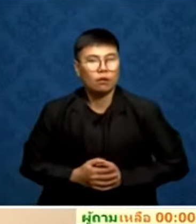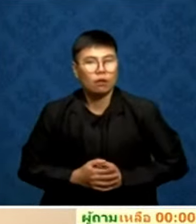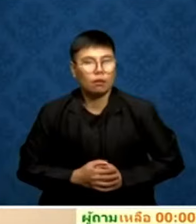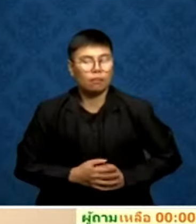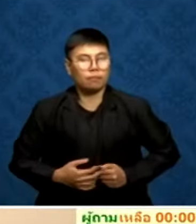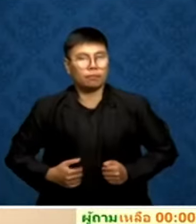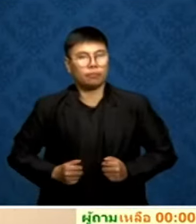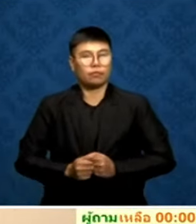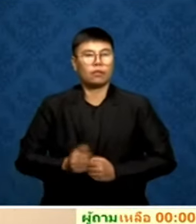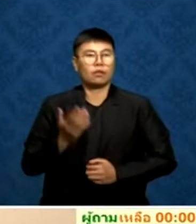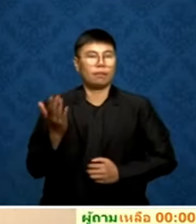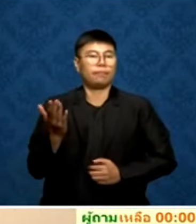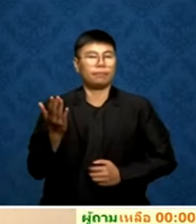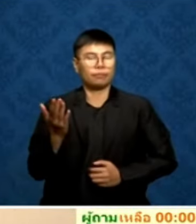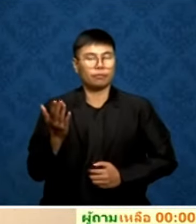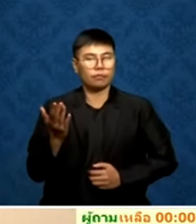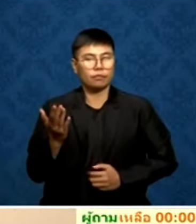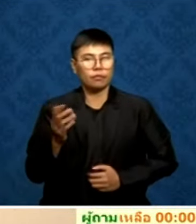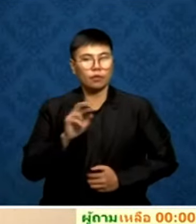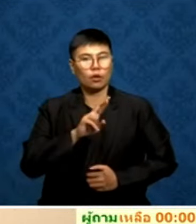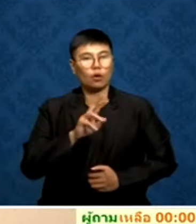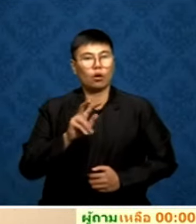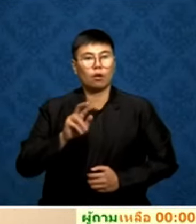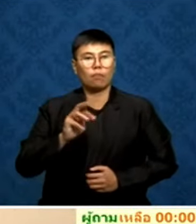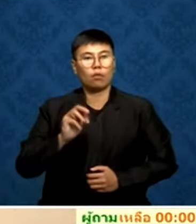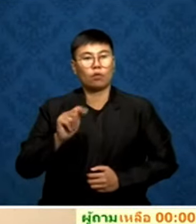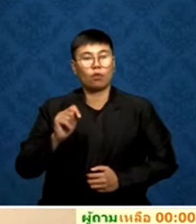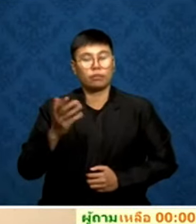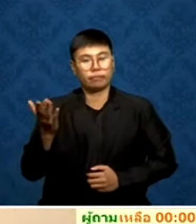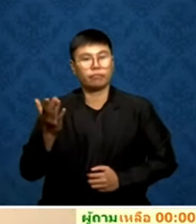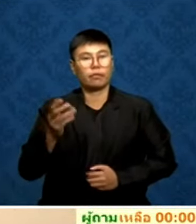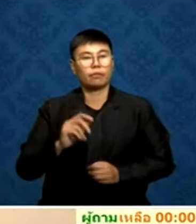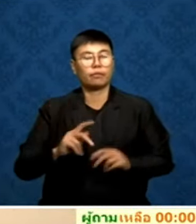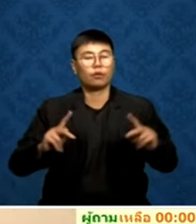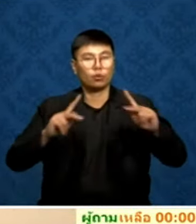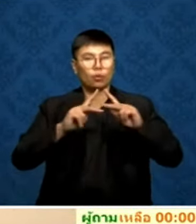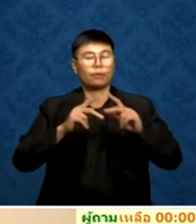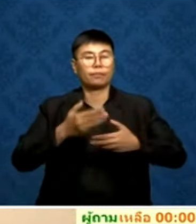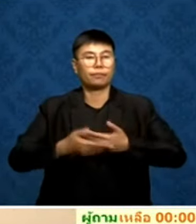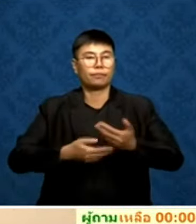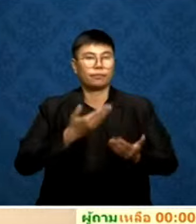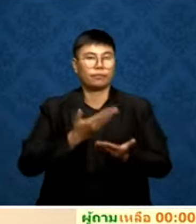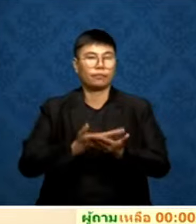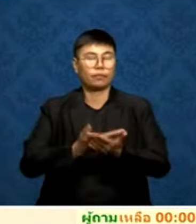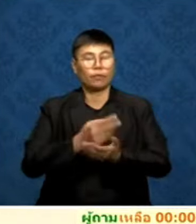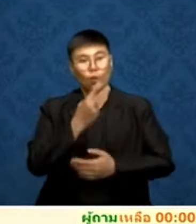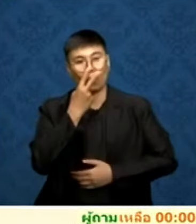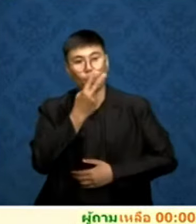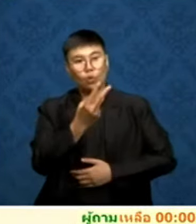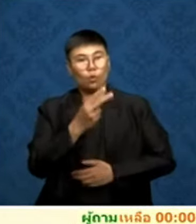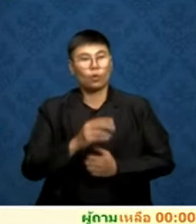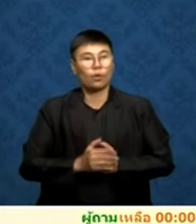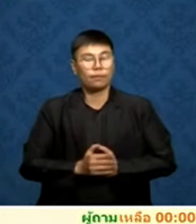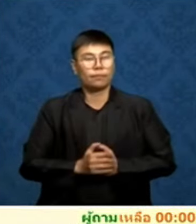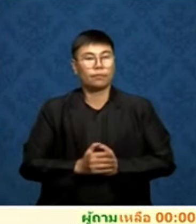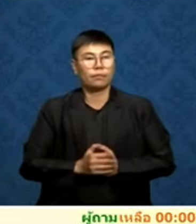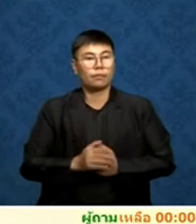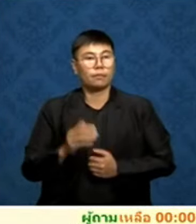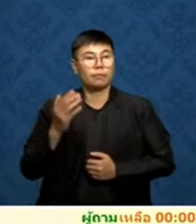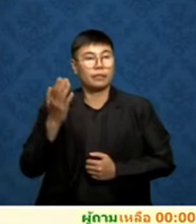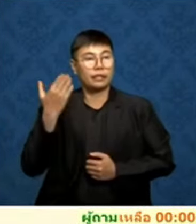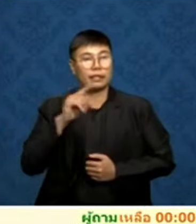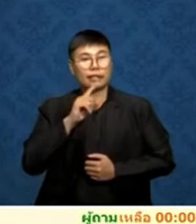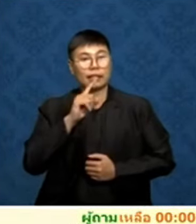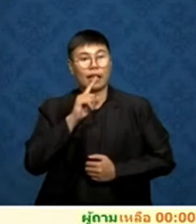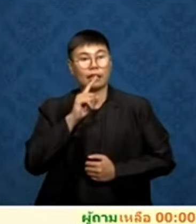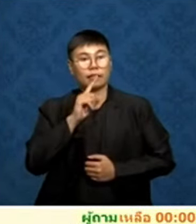ครับขอเชิญท่านรัฐมนตรีว่าการกระทรวงคลังครับ ครับก็ผมดูจากคำถามที่ท่านสมา